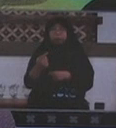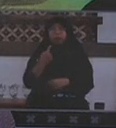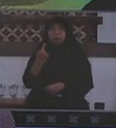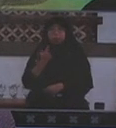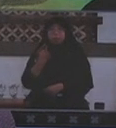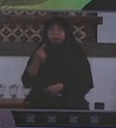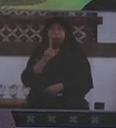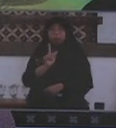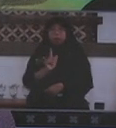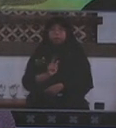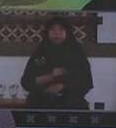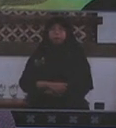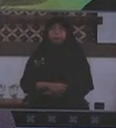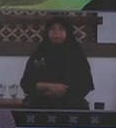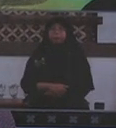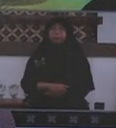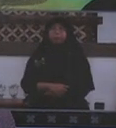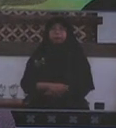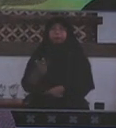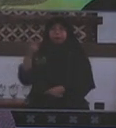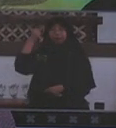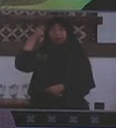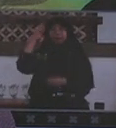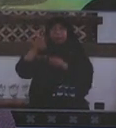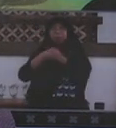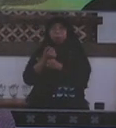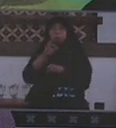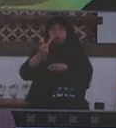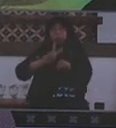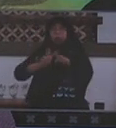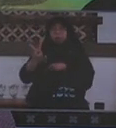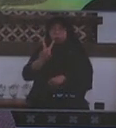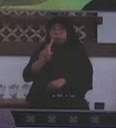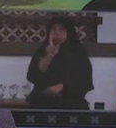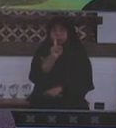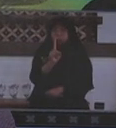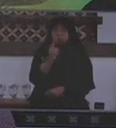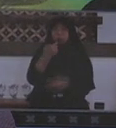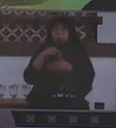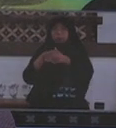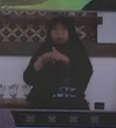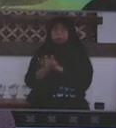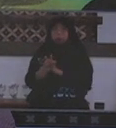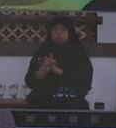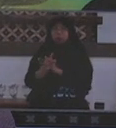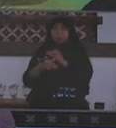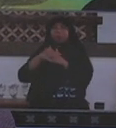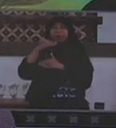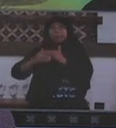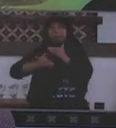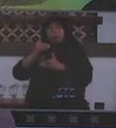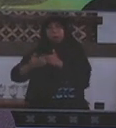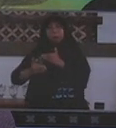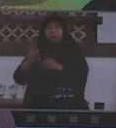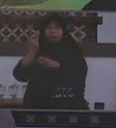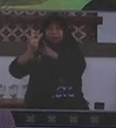bahwa mengingat tahun 2021 sudah memasuki tahapan ketiga